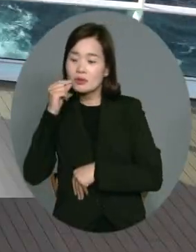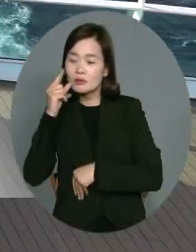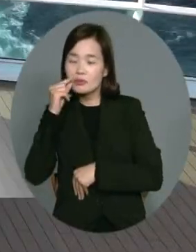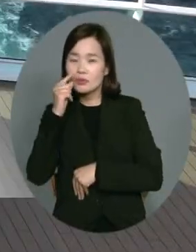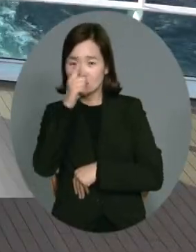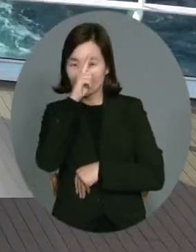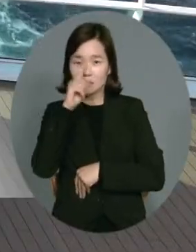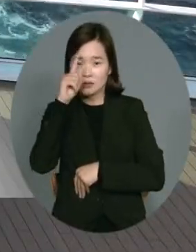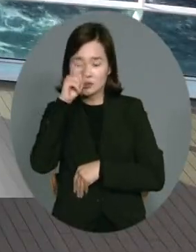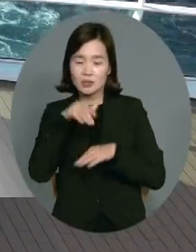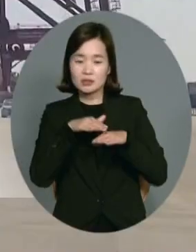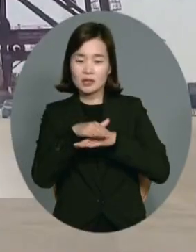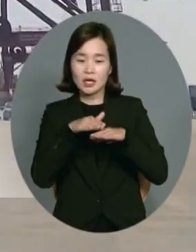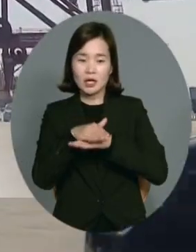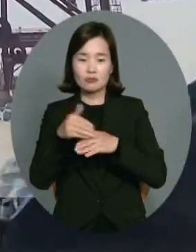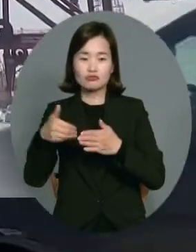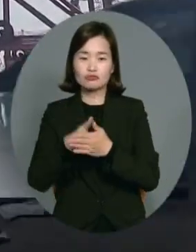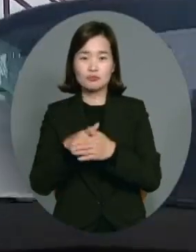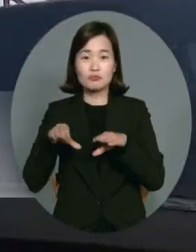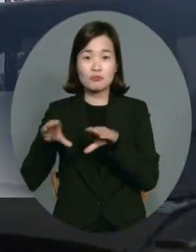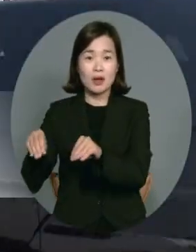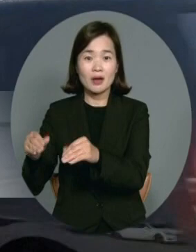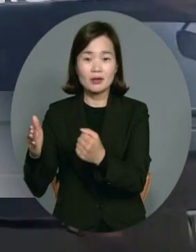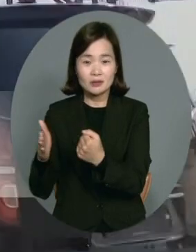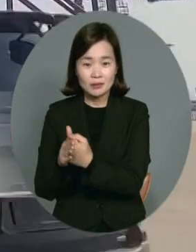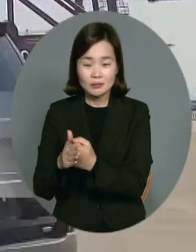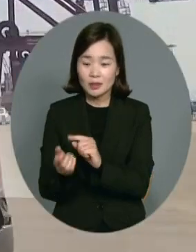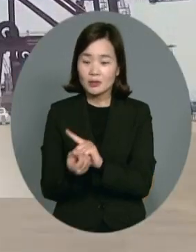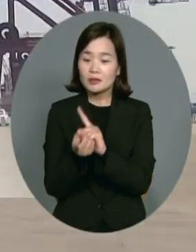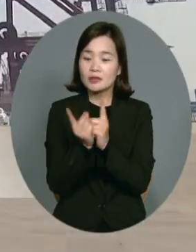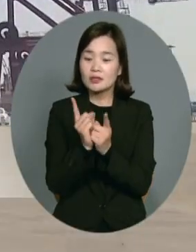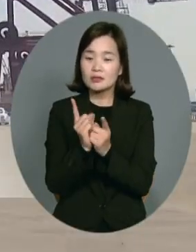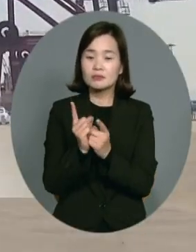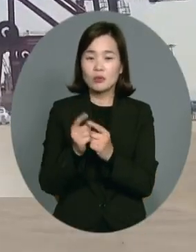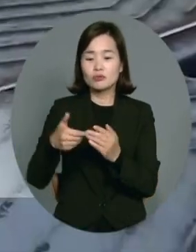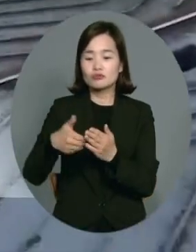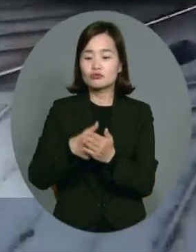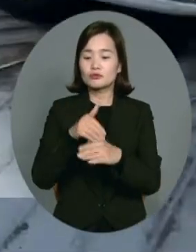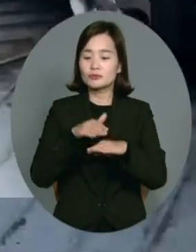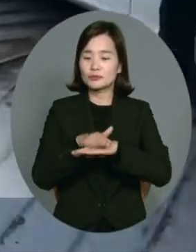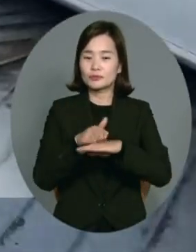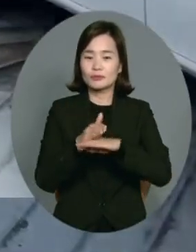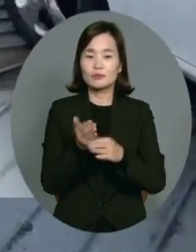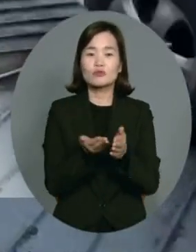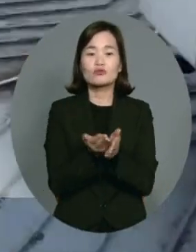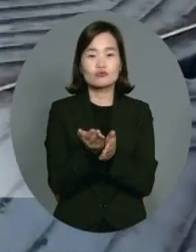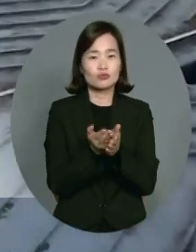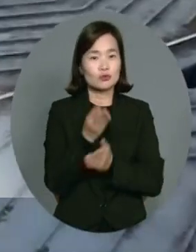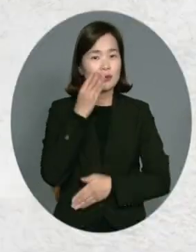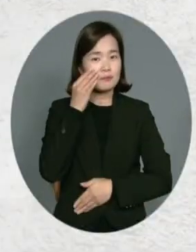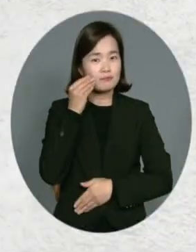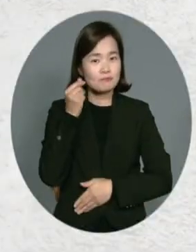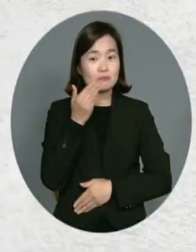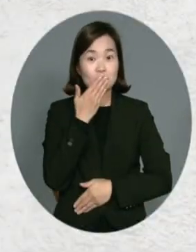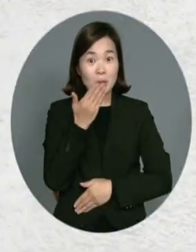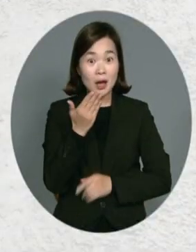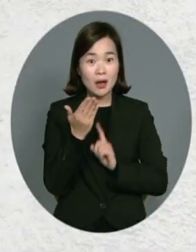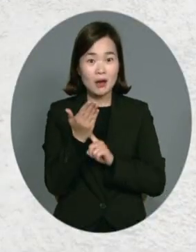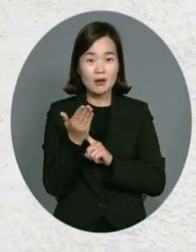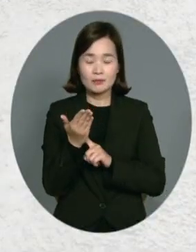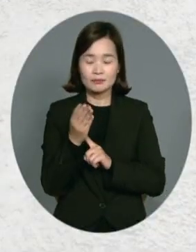수출을 중단시키며 비상이 걸렸는데이 빈자리를 중고차 수출을 통해 채울 수 있게 됐습니다 영일만항을